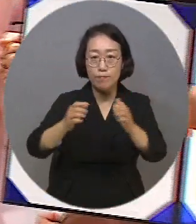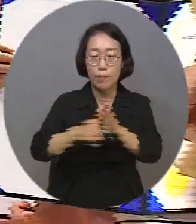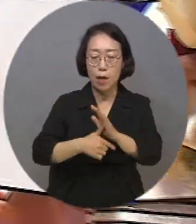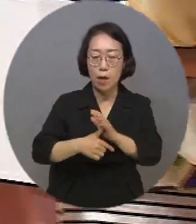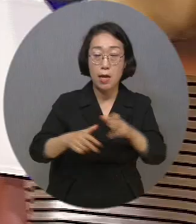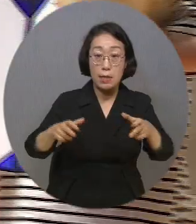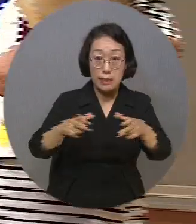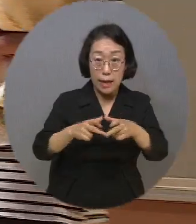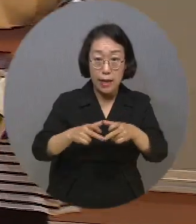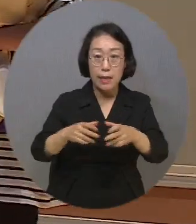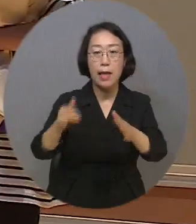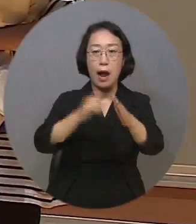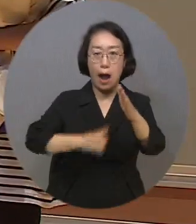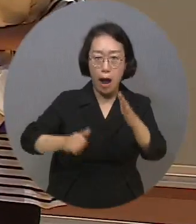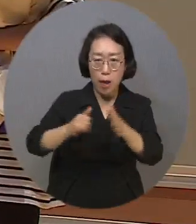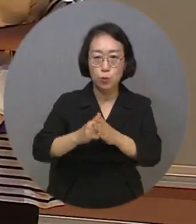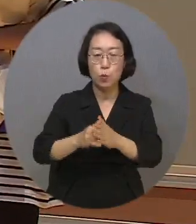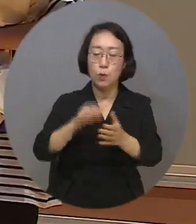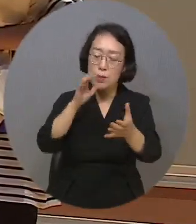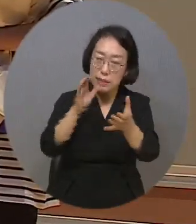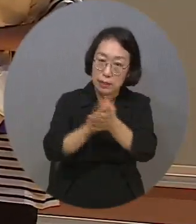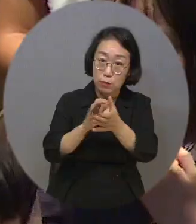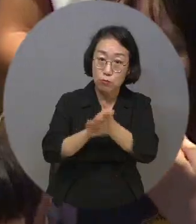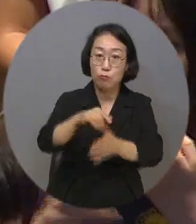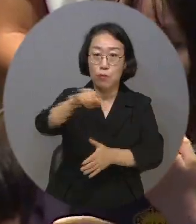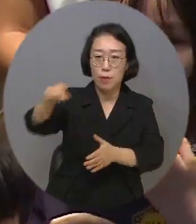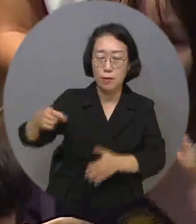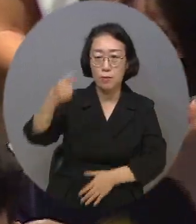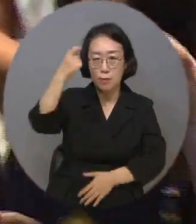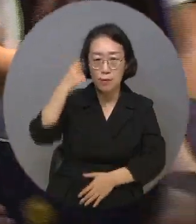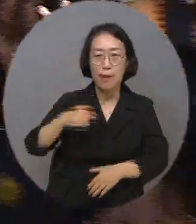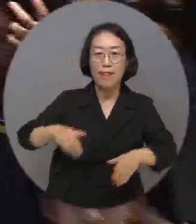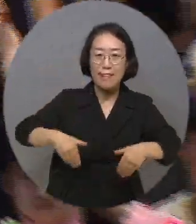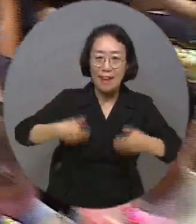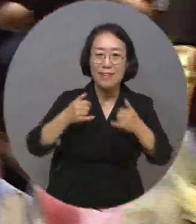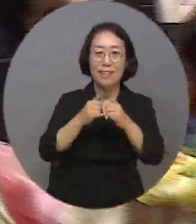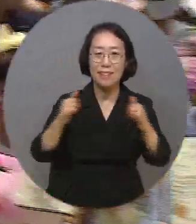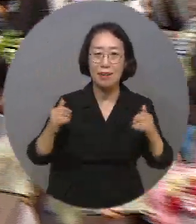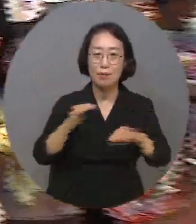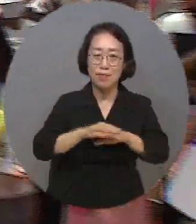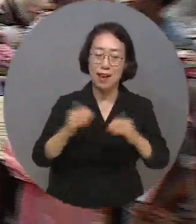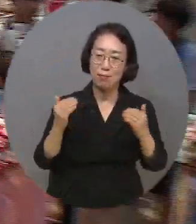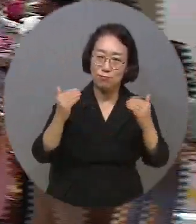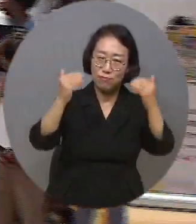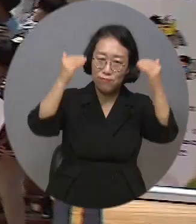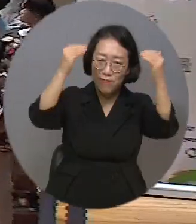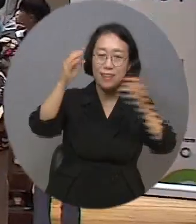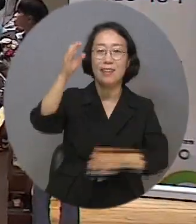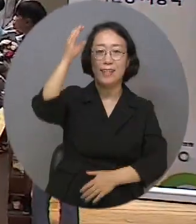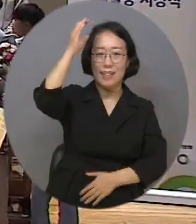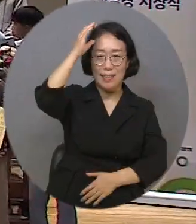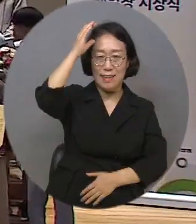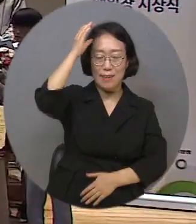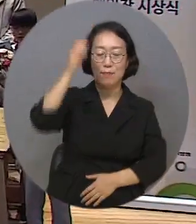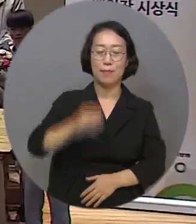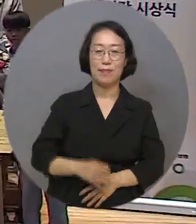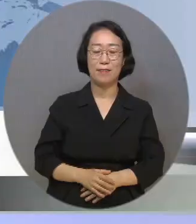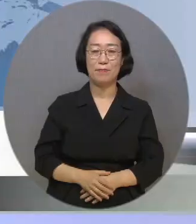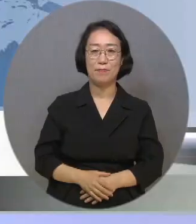있는 가족과 친구, 이웃에 대해 생각할 줄 아는 따뜻한 사람으로 성장하길 기대해봅니다.